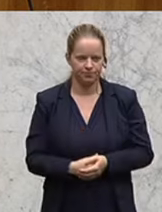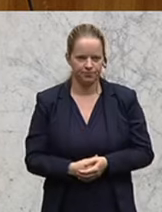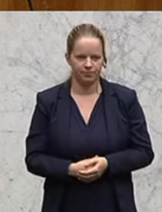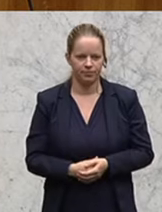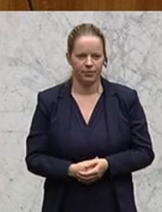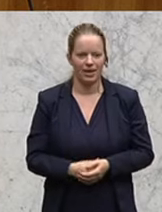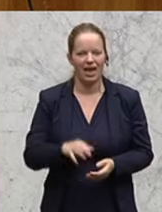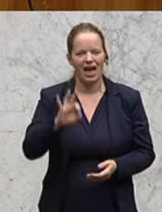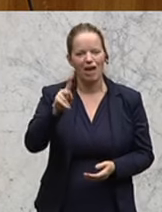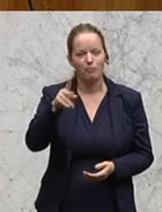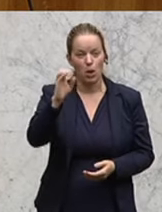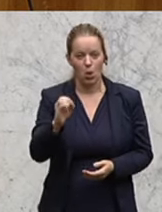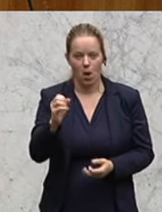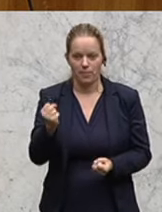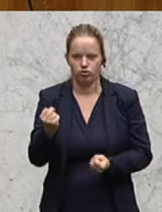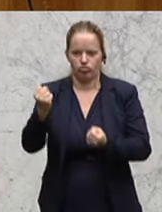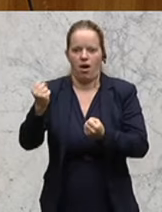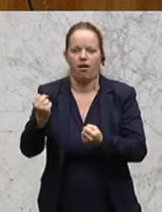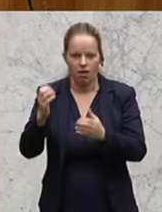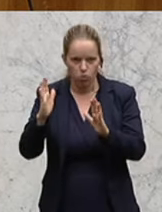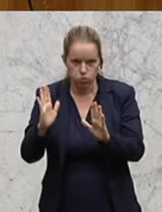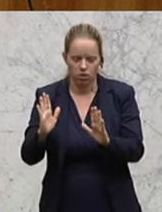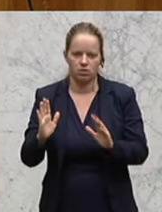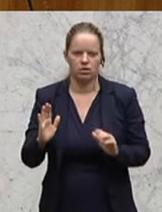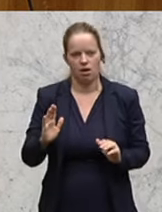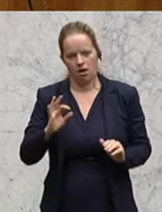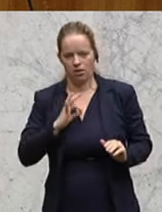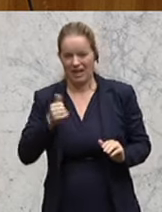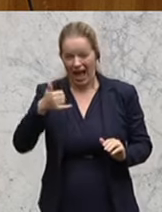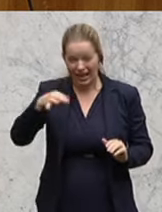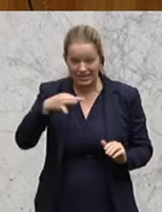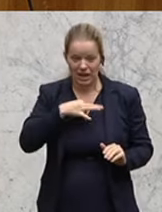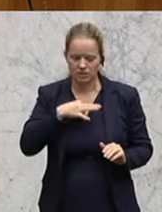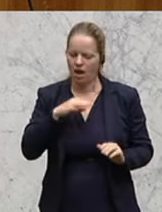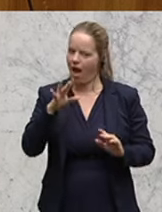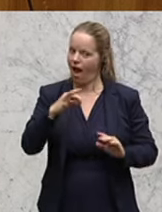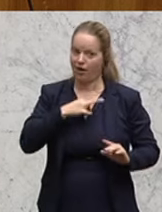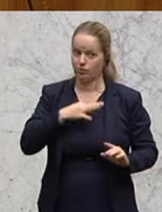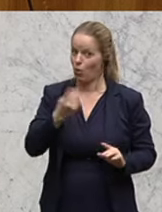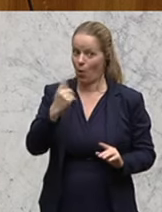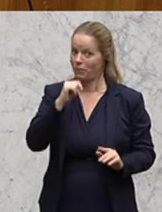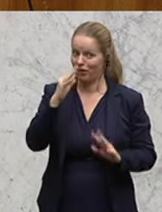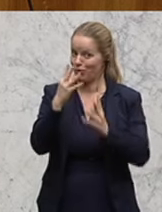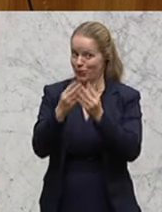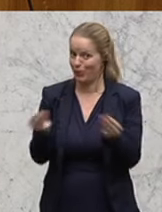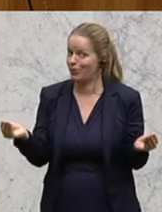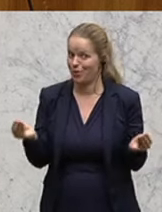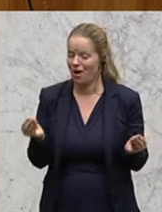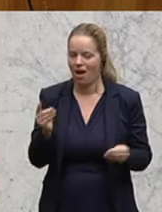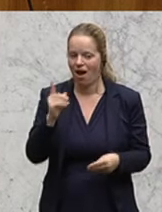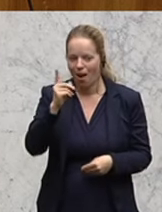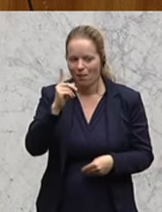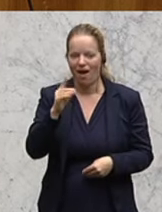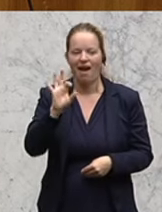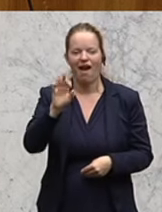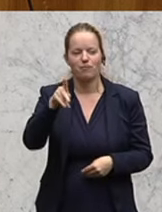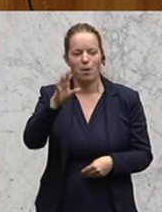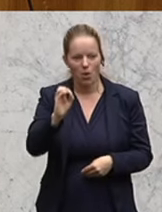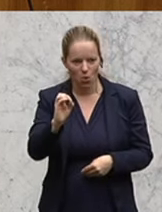FPÖ, dann sage ich ja, dann warten Sie noch ein, zwei, drei Monate, Jahre. Die Angst wird nicht verschwinden, nur Sie besorgen das Geschäft der